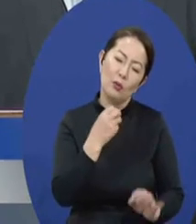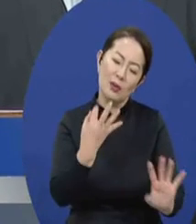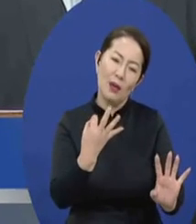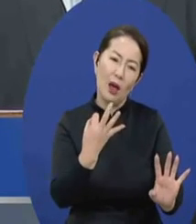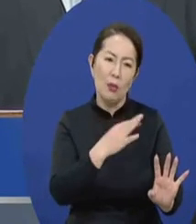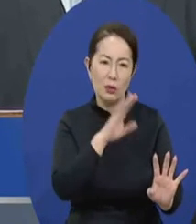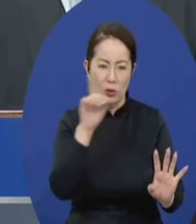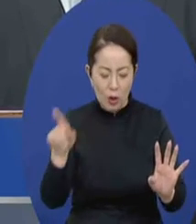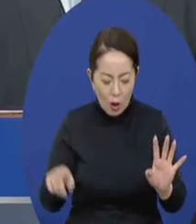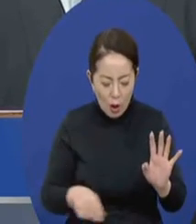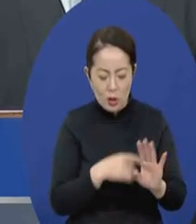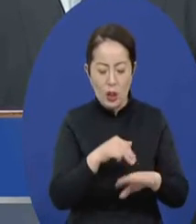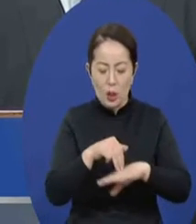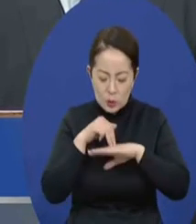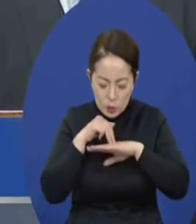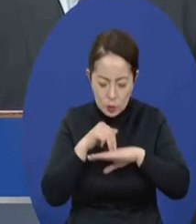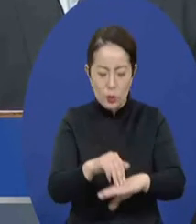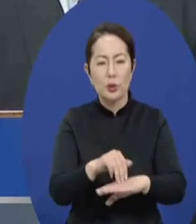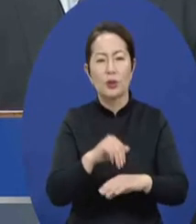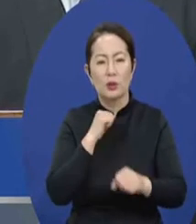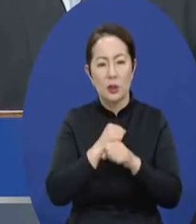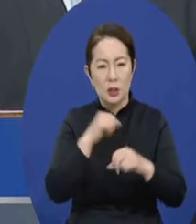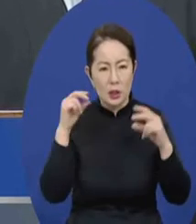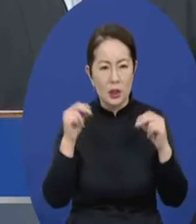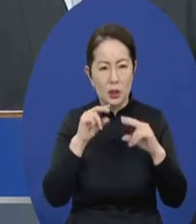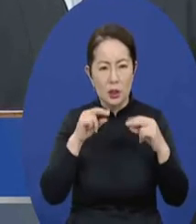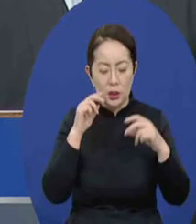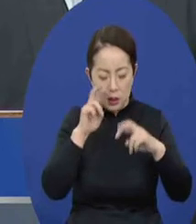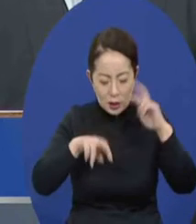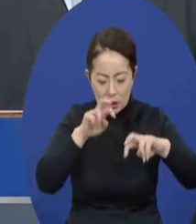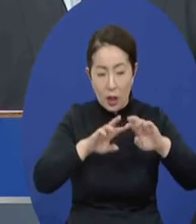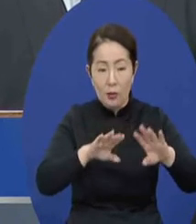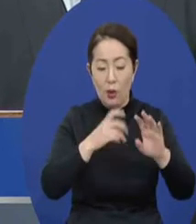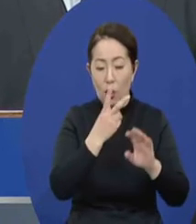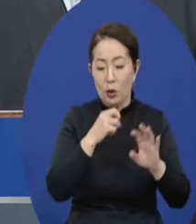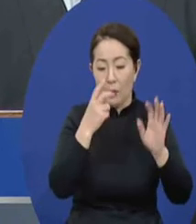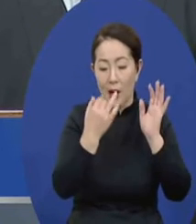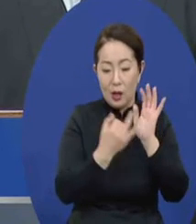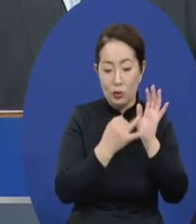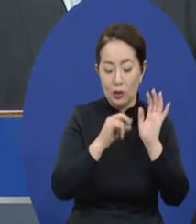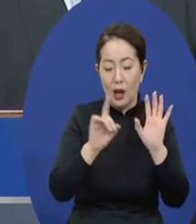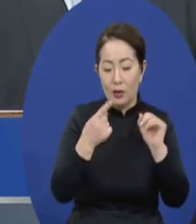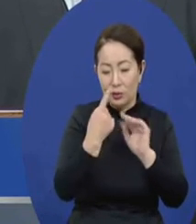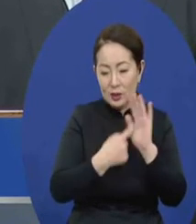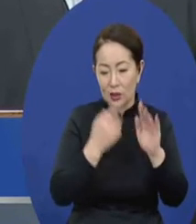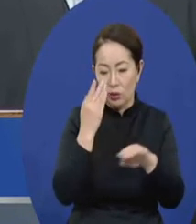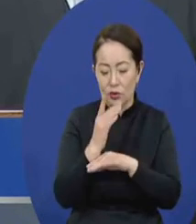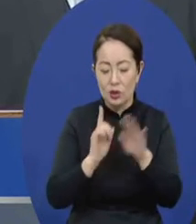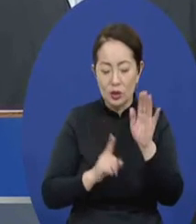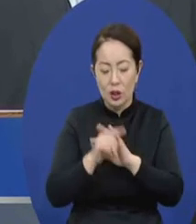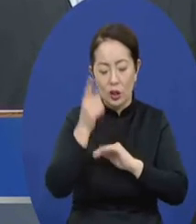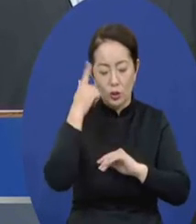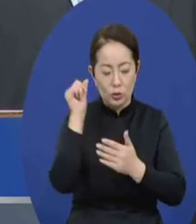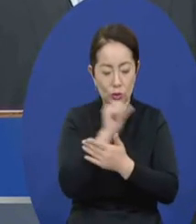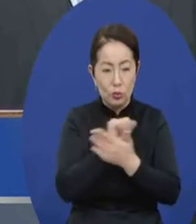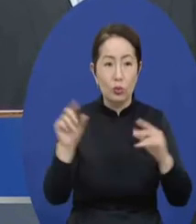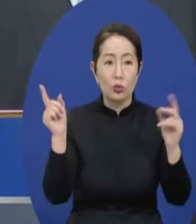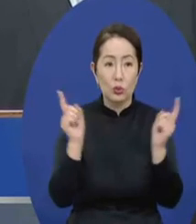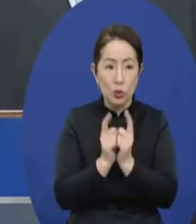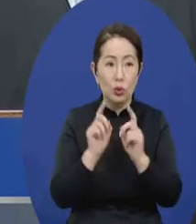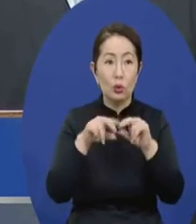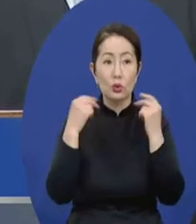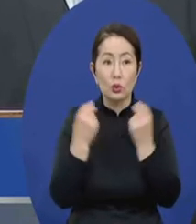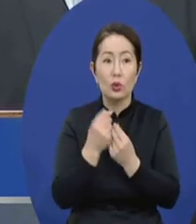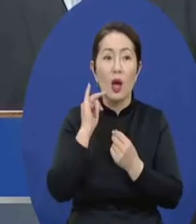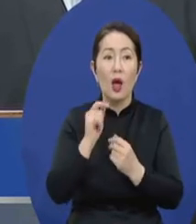бид одоо тууштай зүтгэл тэмцээ. 2017 онд 11 сараас эхлээд өдөр болгон чуулгантай өдөр болгон